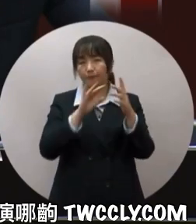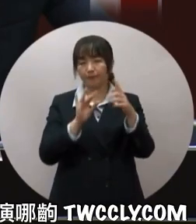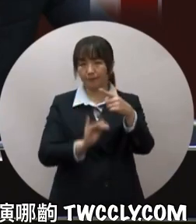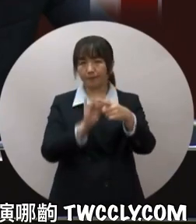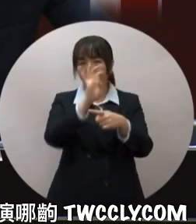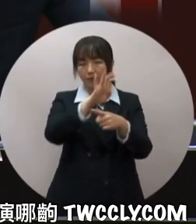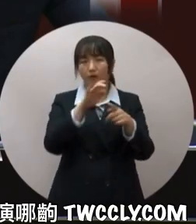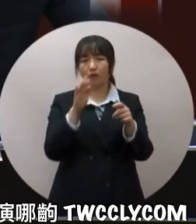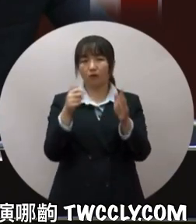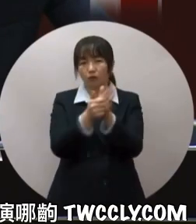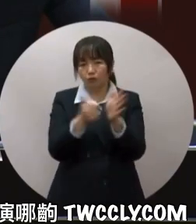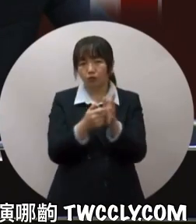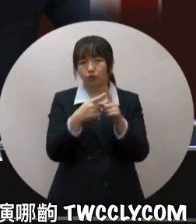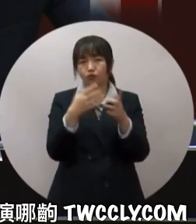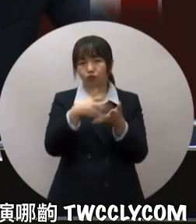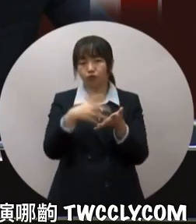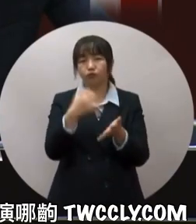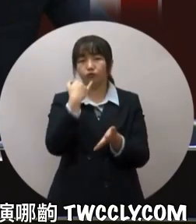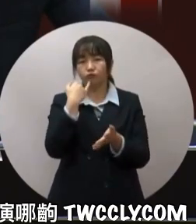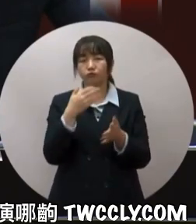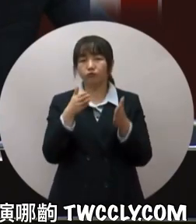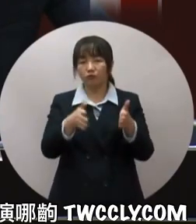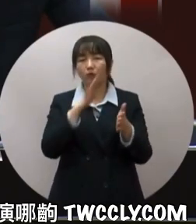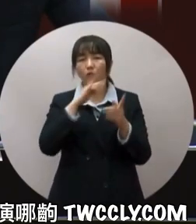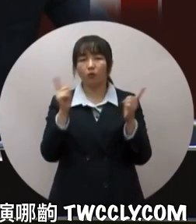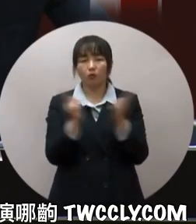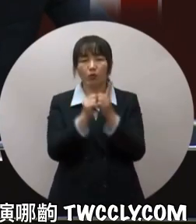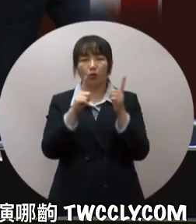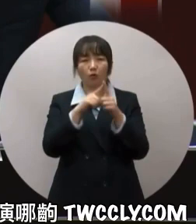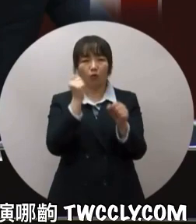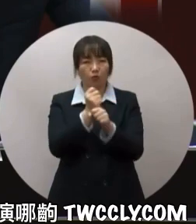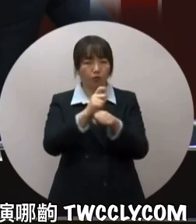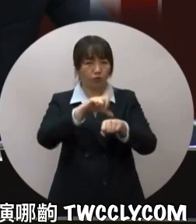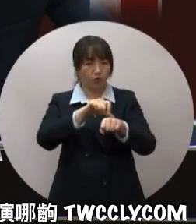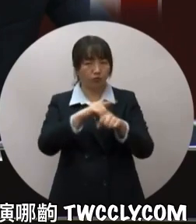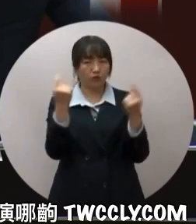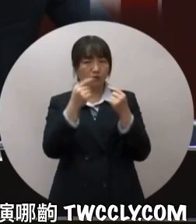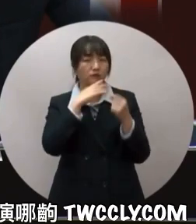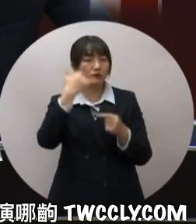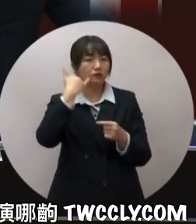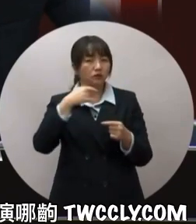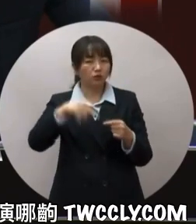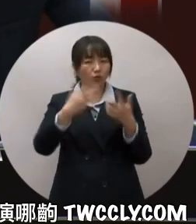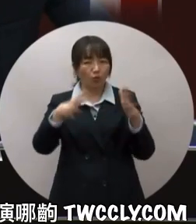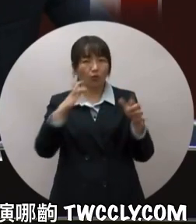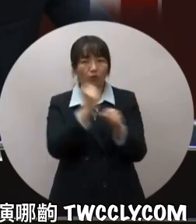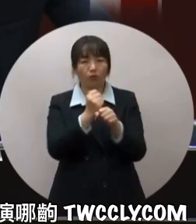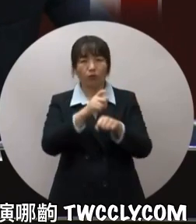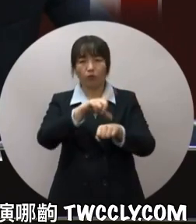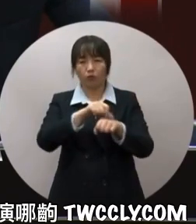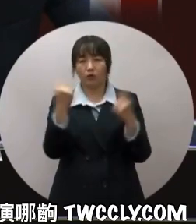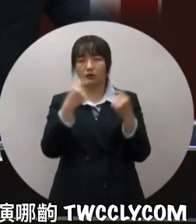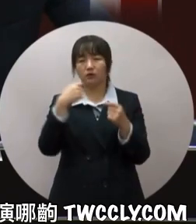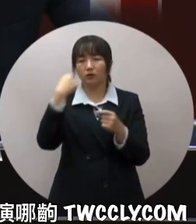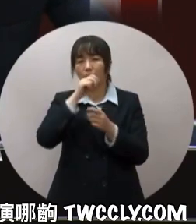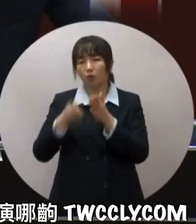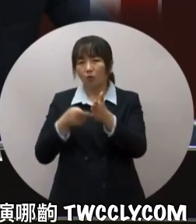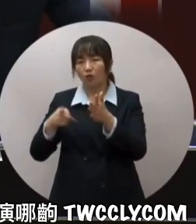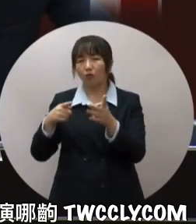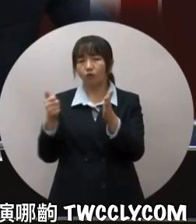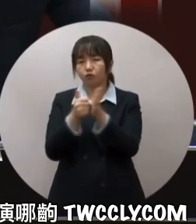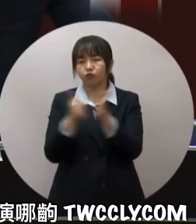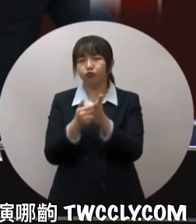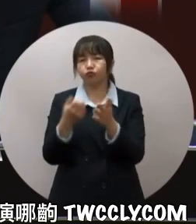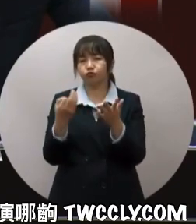40%的運量那我相信對於尖峰時間尤其像基隆來講很多尖峰時間台鐵運量不足的